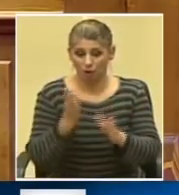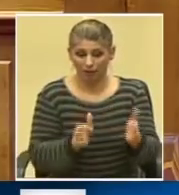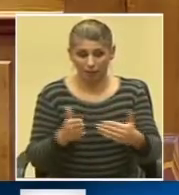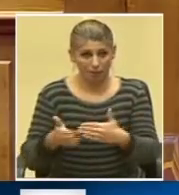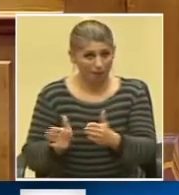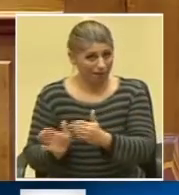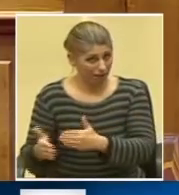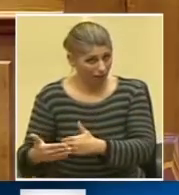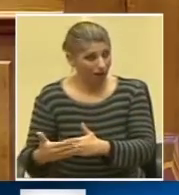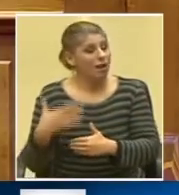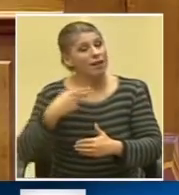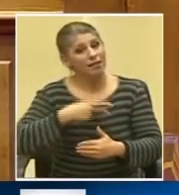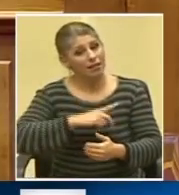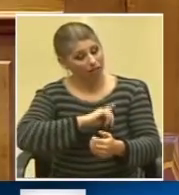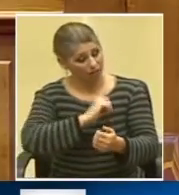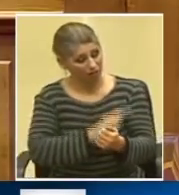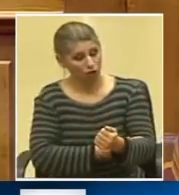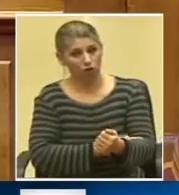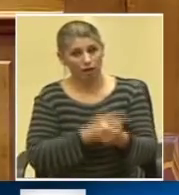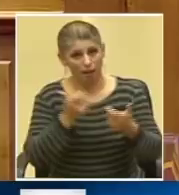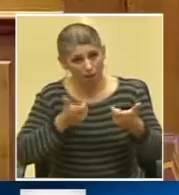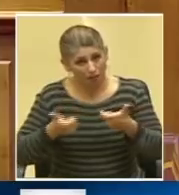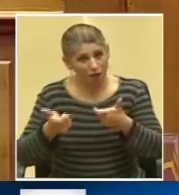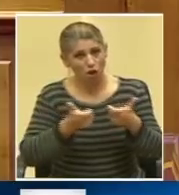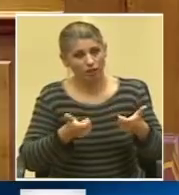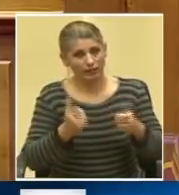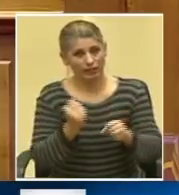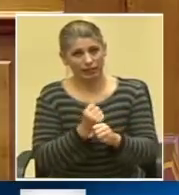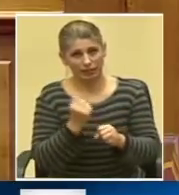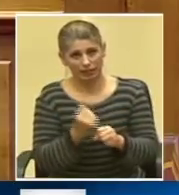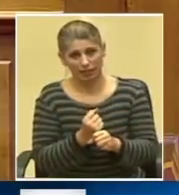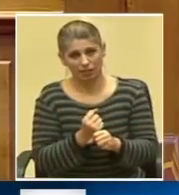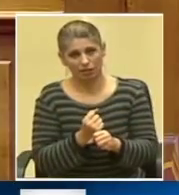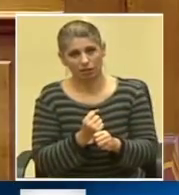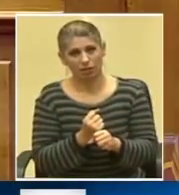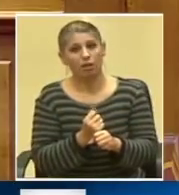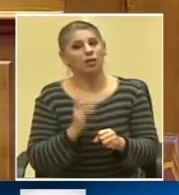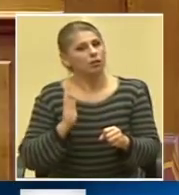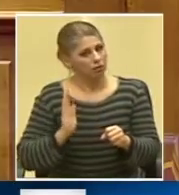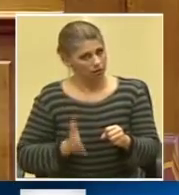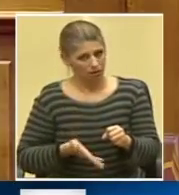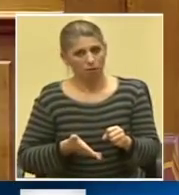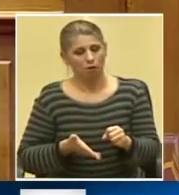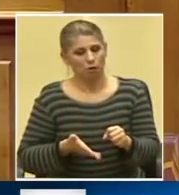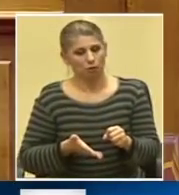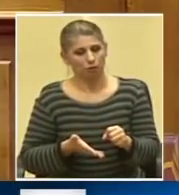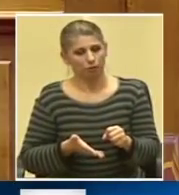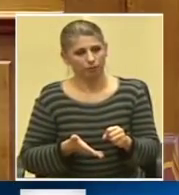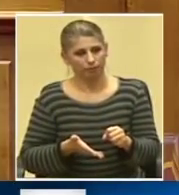και δυνατότητα των επιθεωρητών εργασίας να μπορούν να λειτουργούν